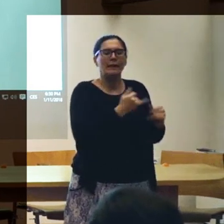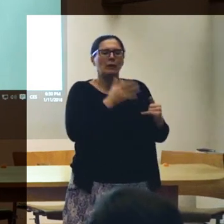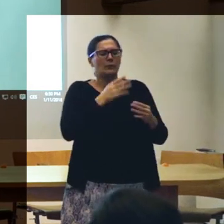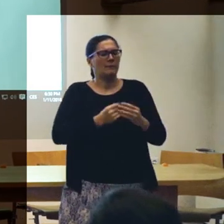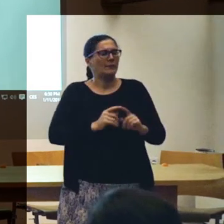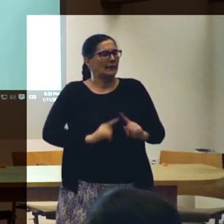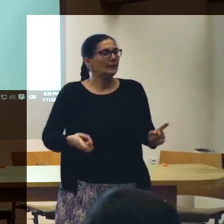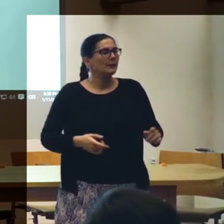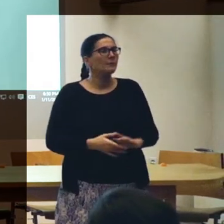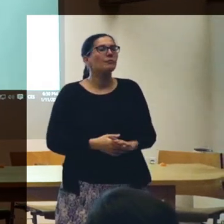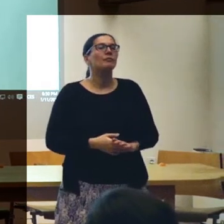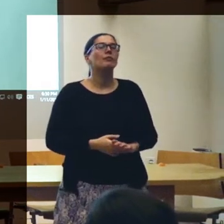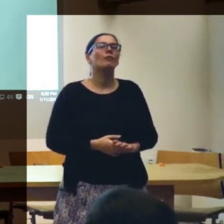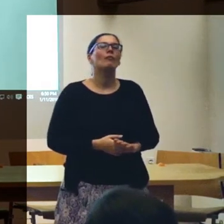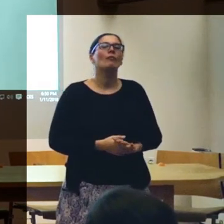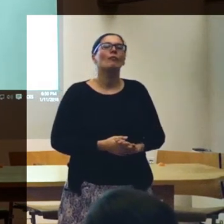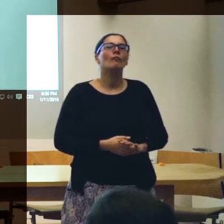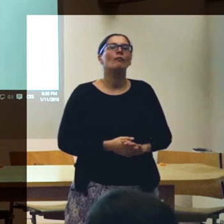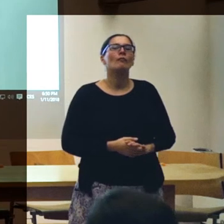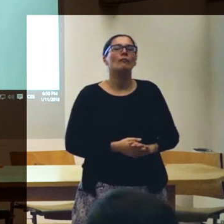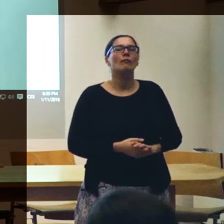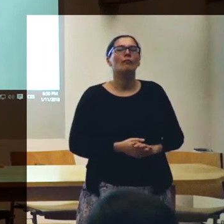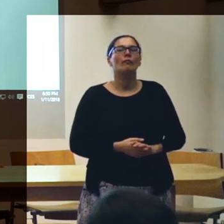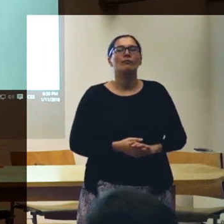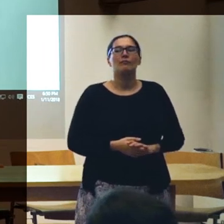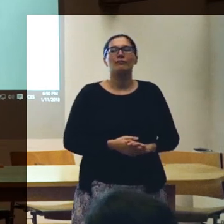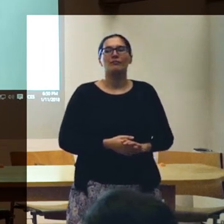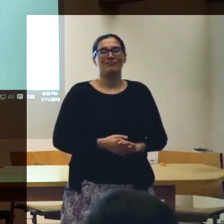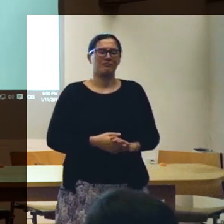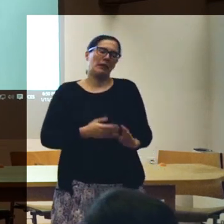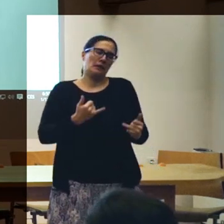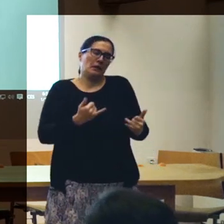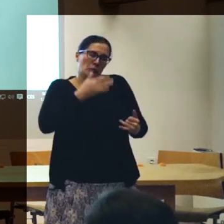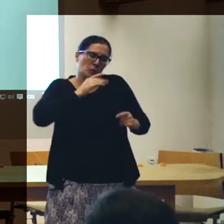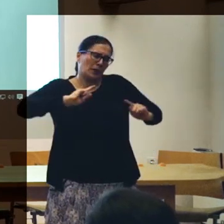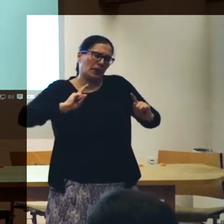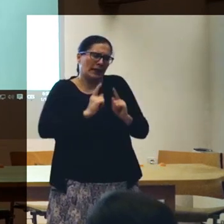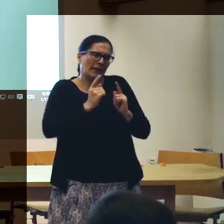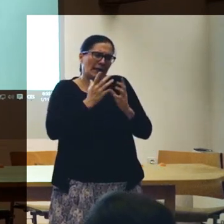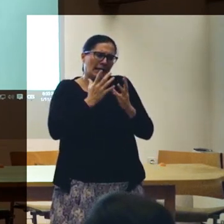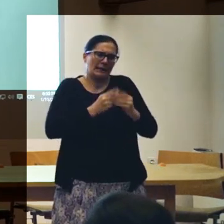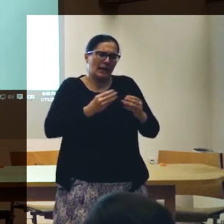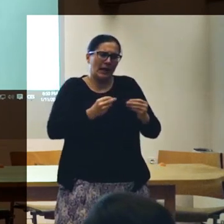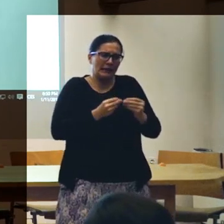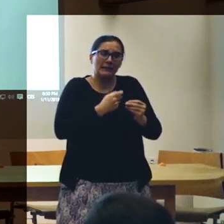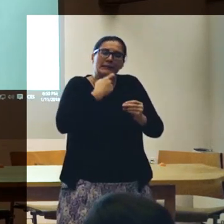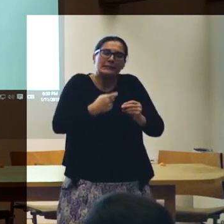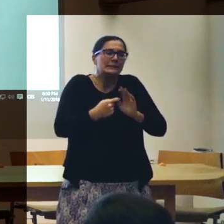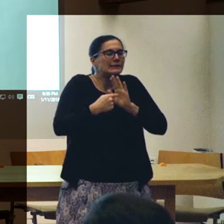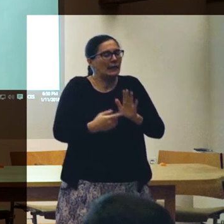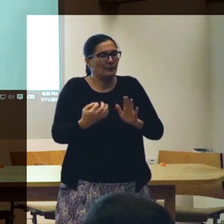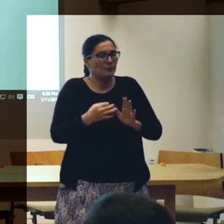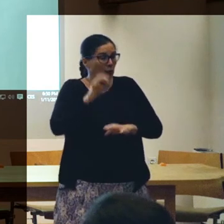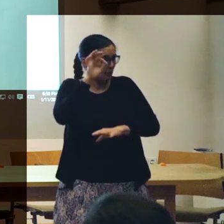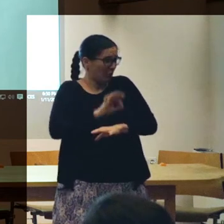chcela predstaviť v rámci tohto krátkeho vlastne krátkeho vstupu, je projekt,